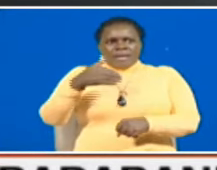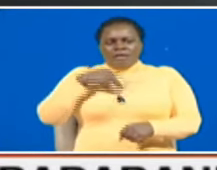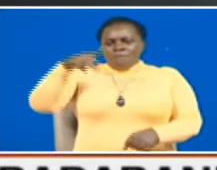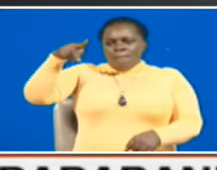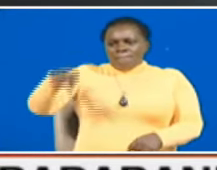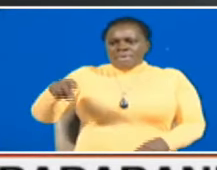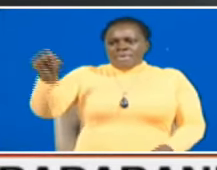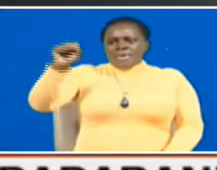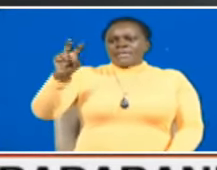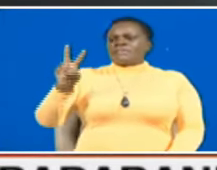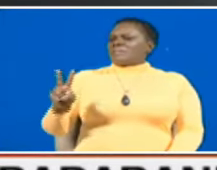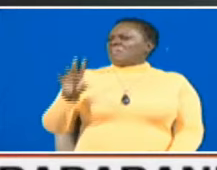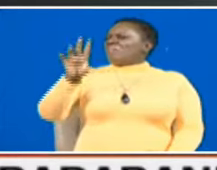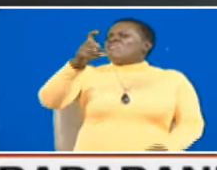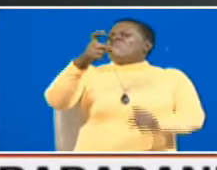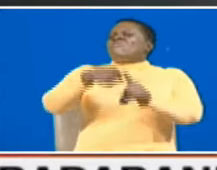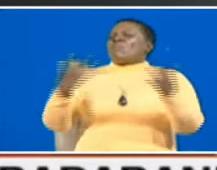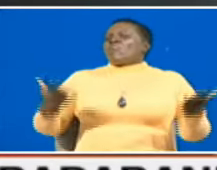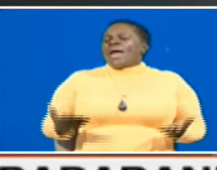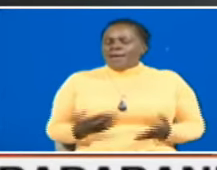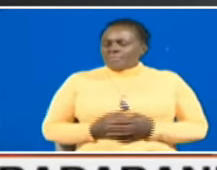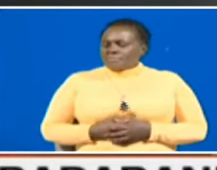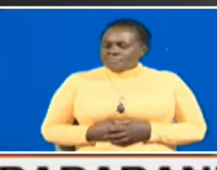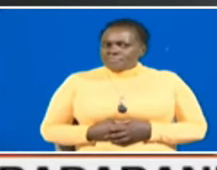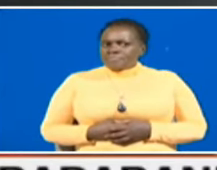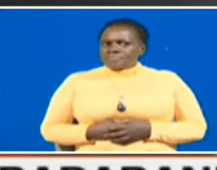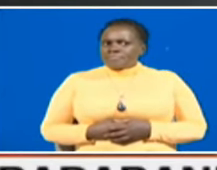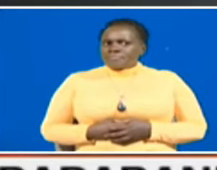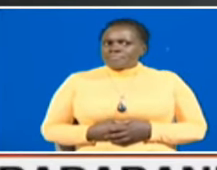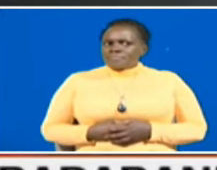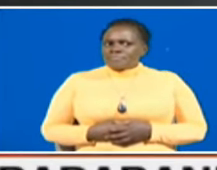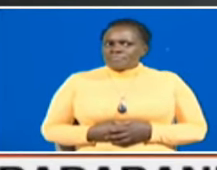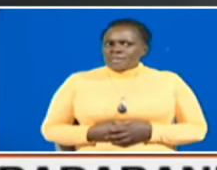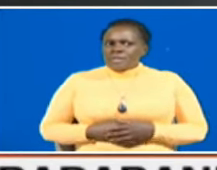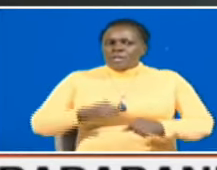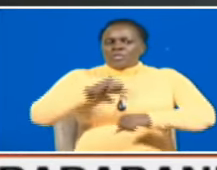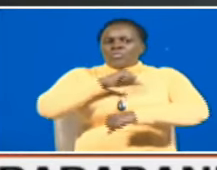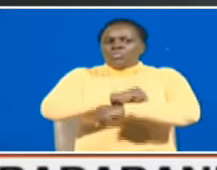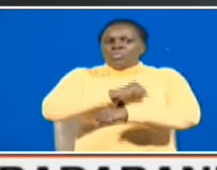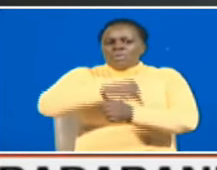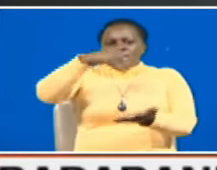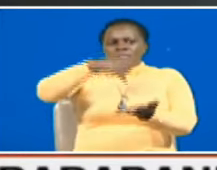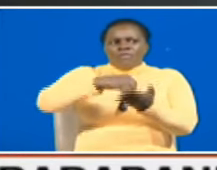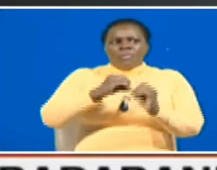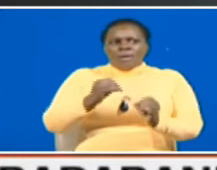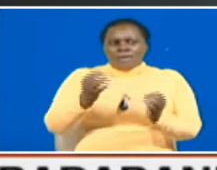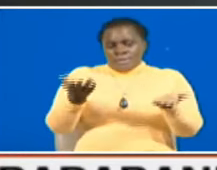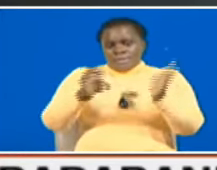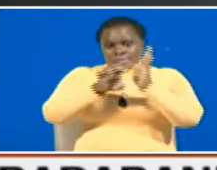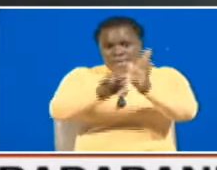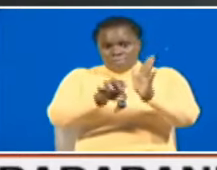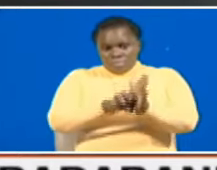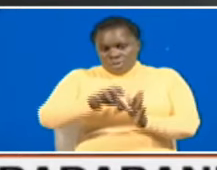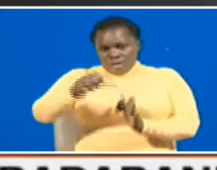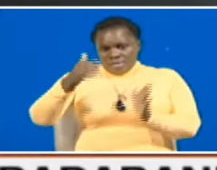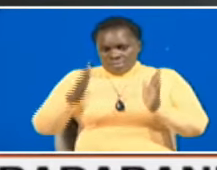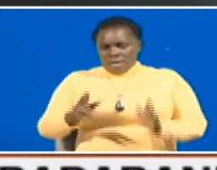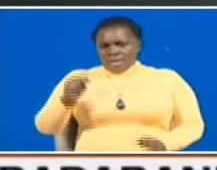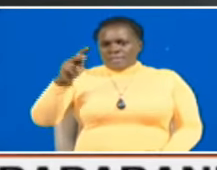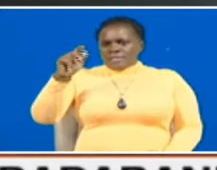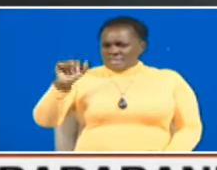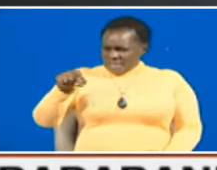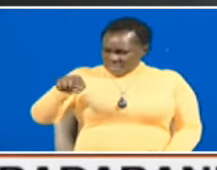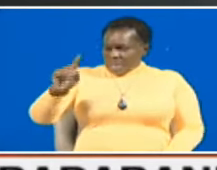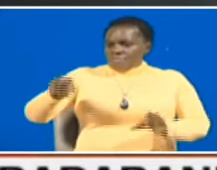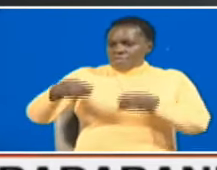PSV license. Where does it come from? The driving schools are not involved. Somebody somewhere in NTSA is the one who